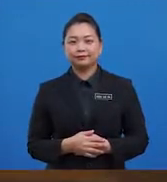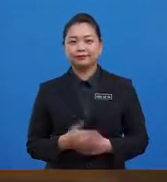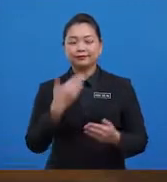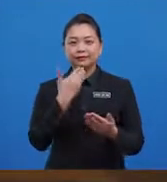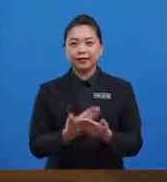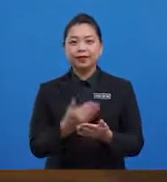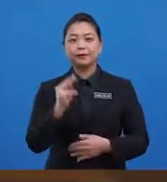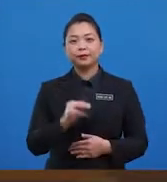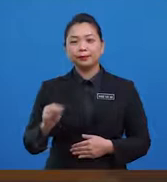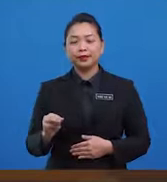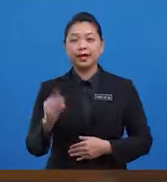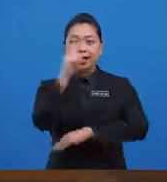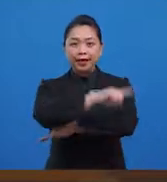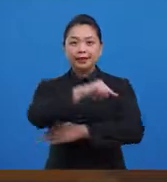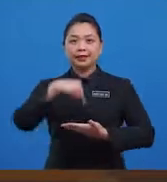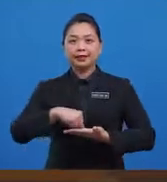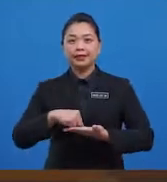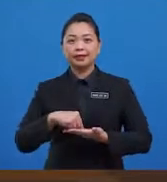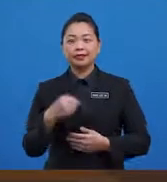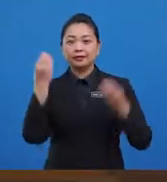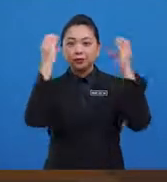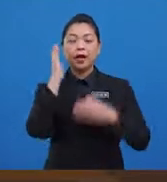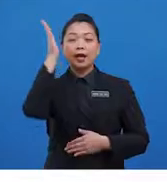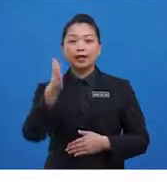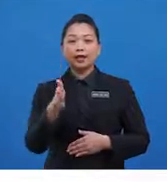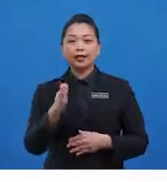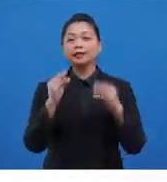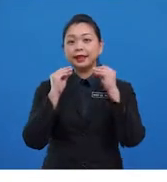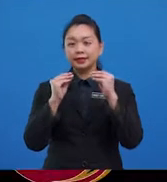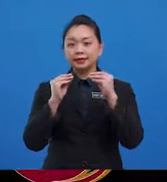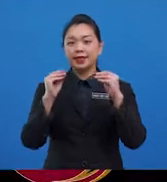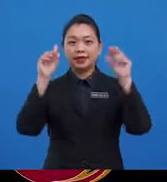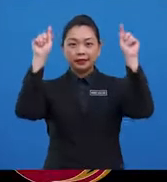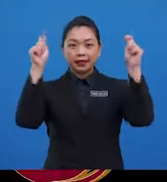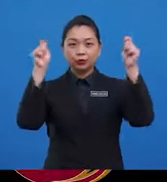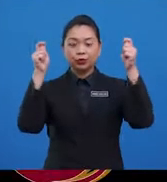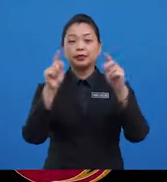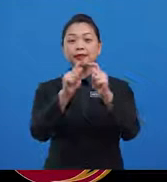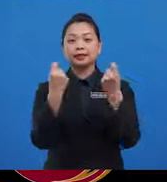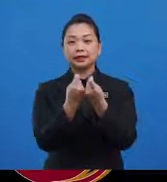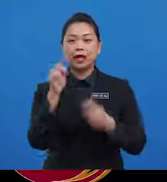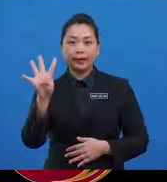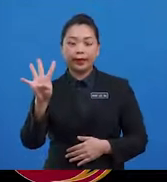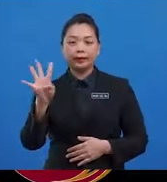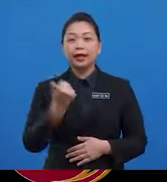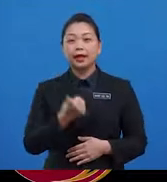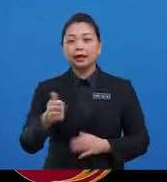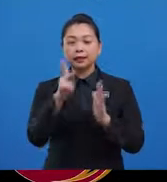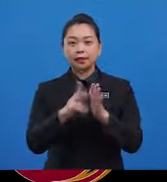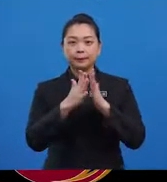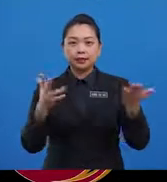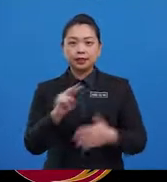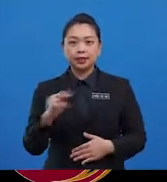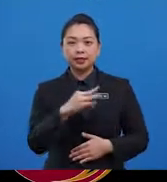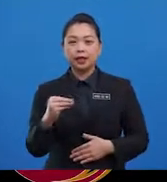Baik murid-murid. Hari ini cikgu akan mengajar tajuk untuk tingkatan 4, iaitu alat